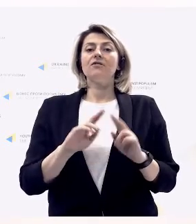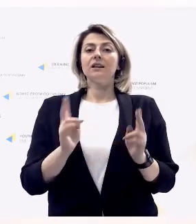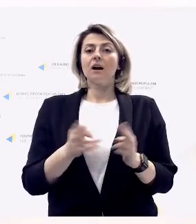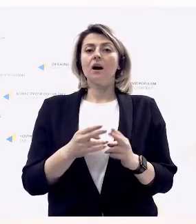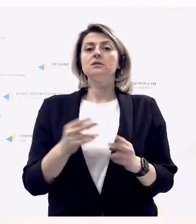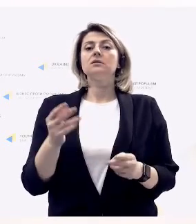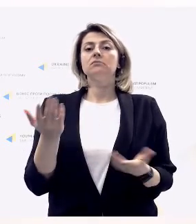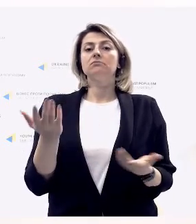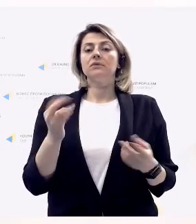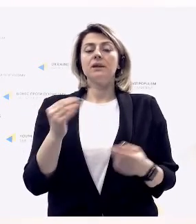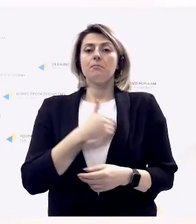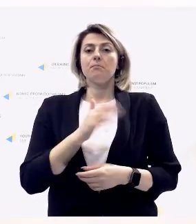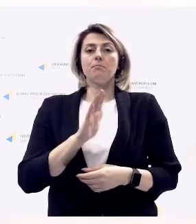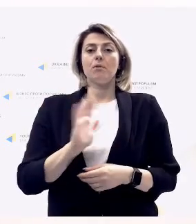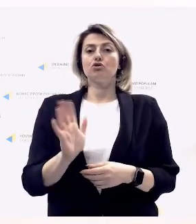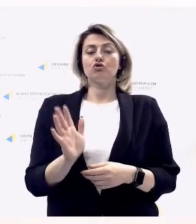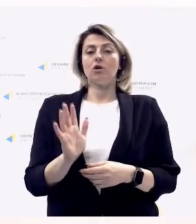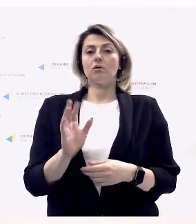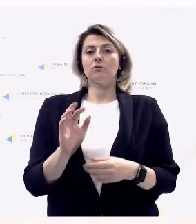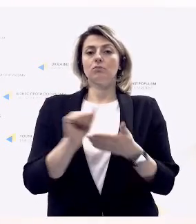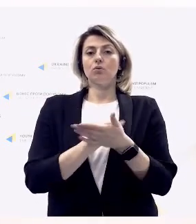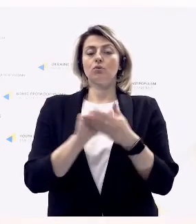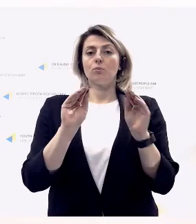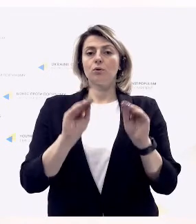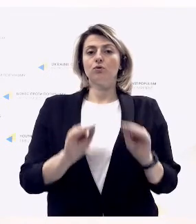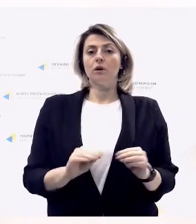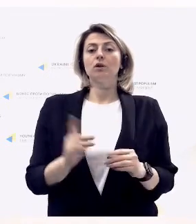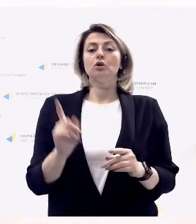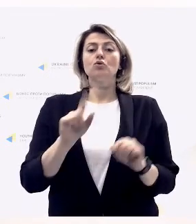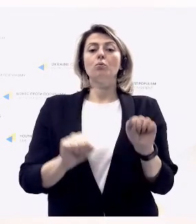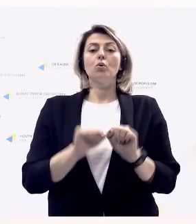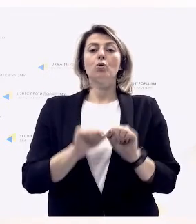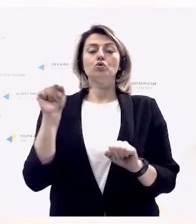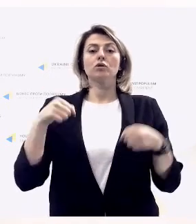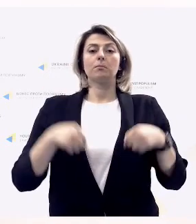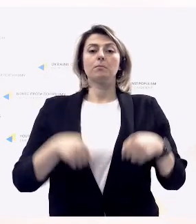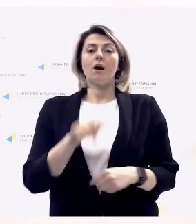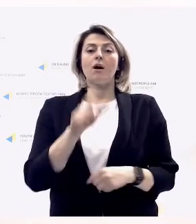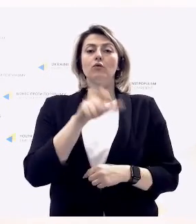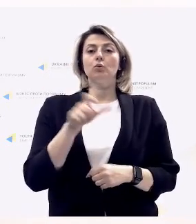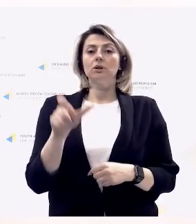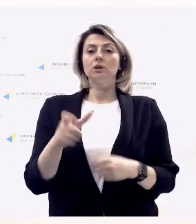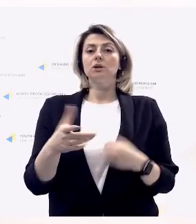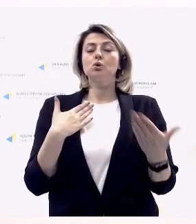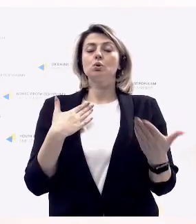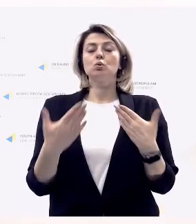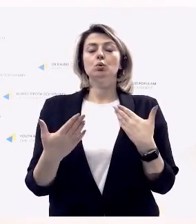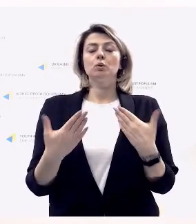продовжимо документувати, що порушення прав людини стосується